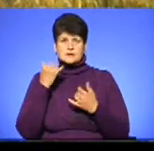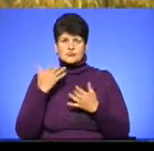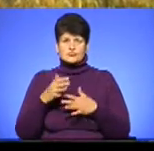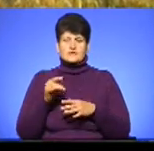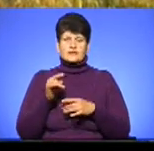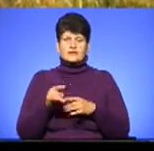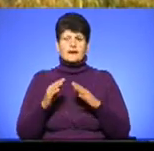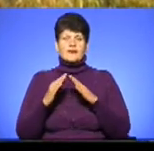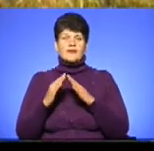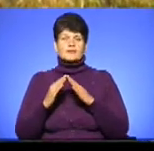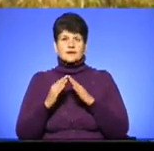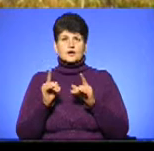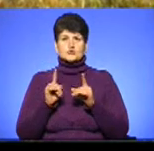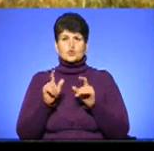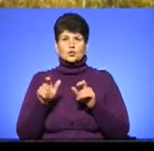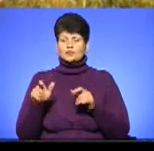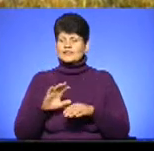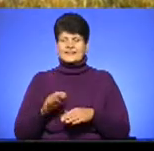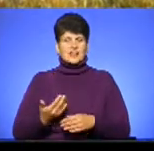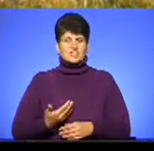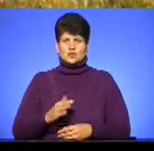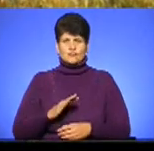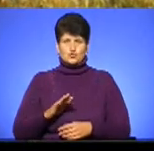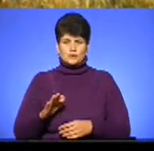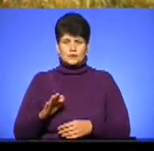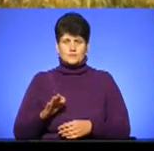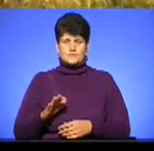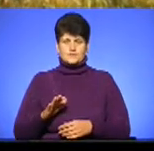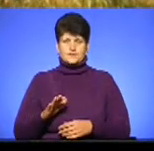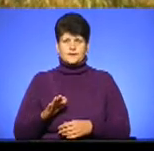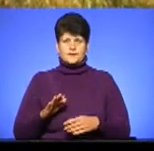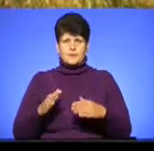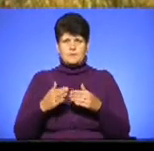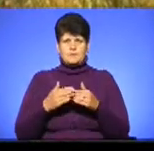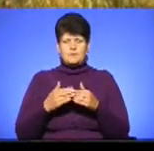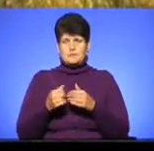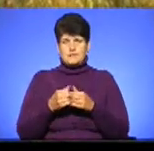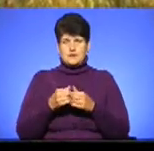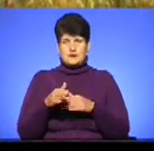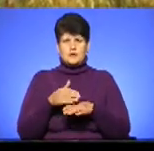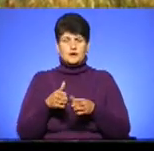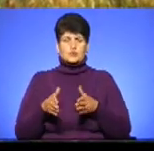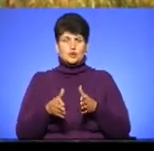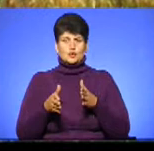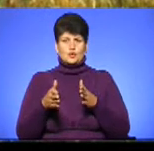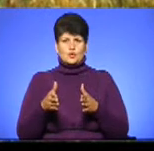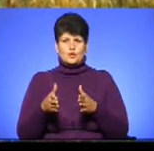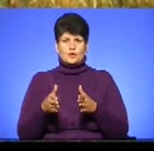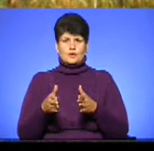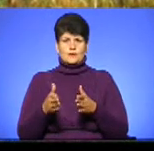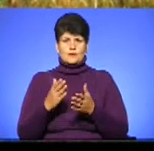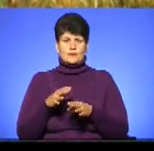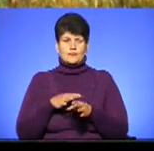таких хатах, що люди не живуть. І навіть тут попри дорогу, по асфальті ходять